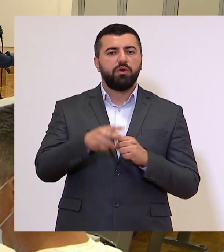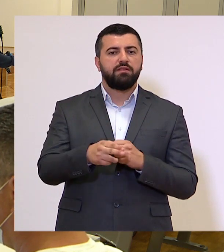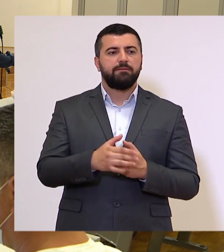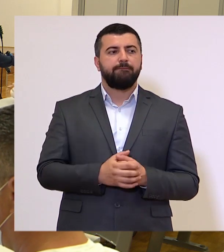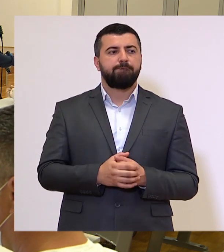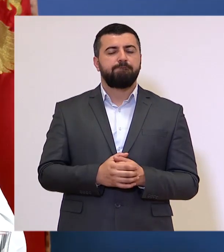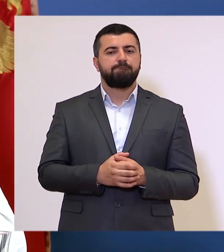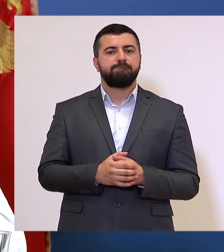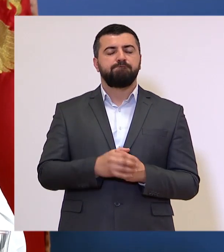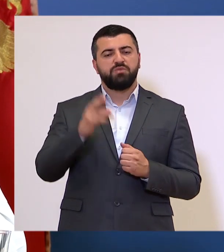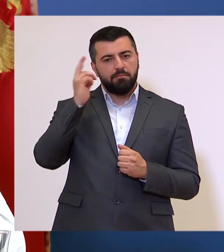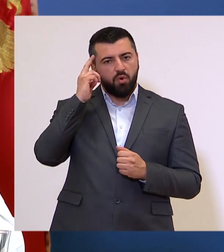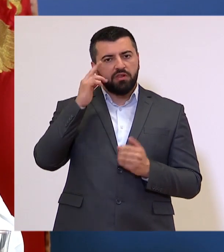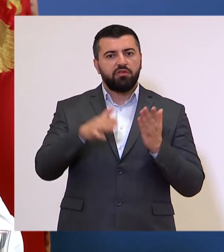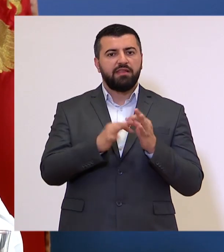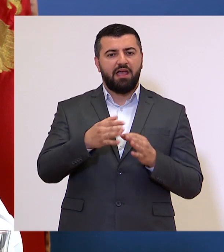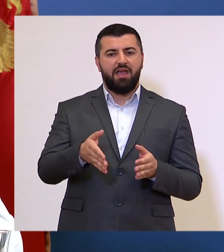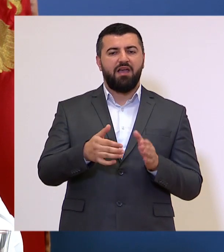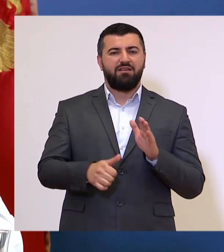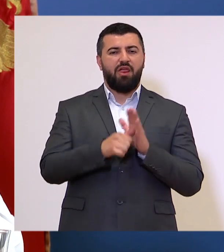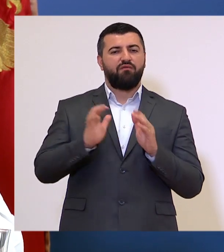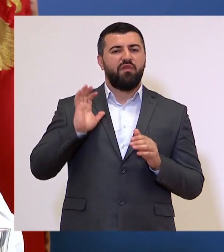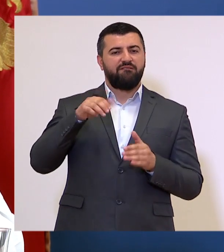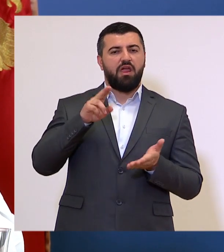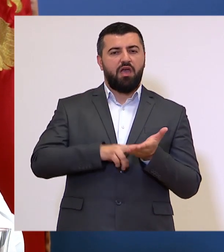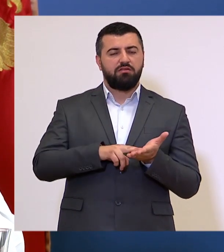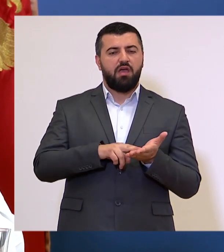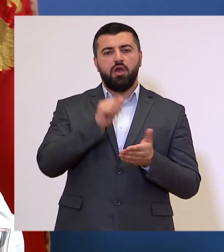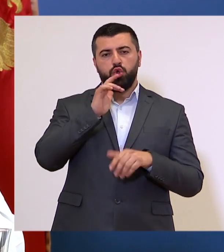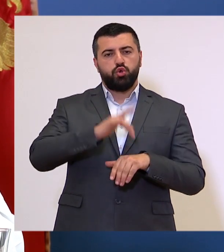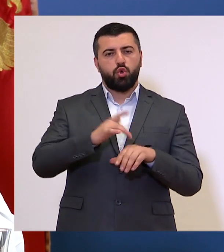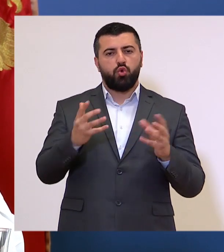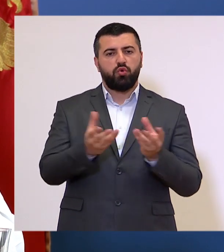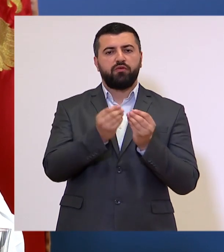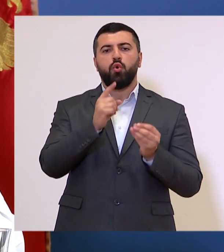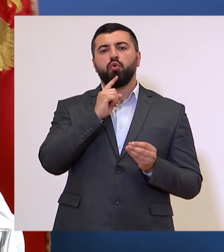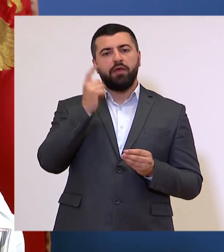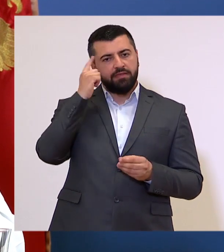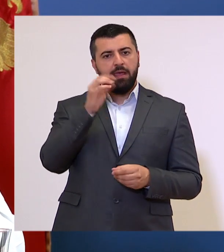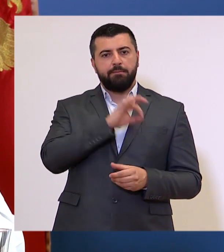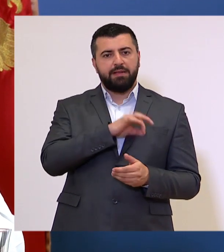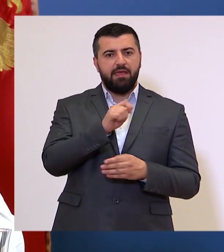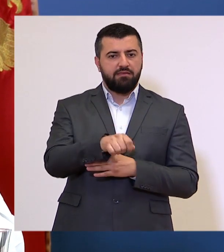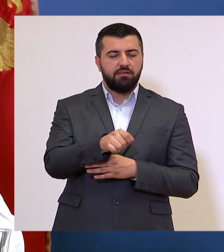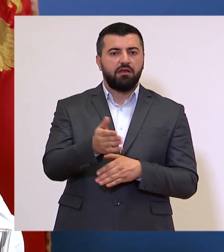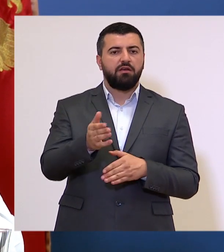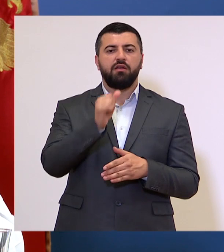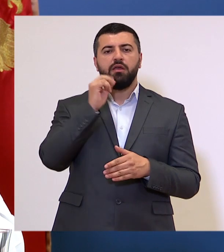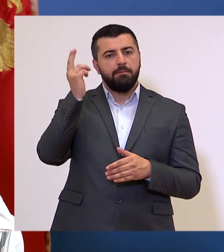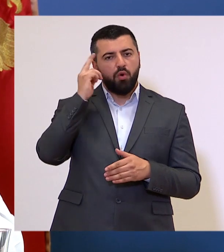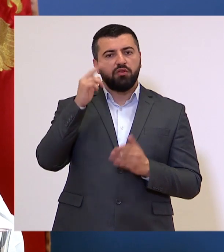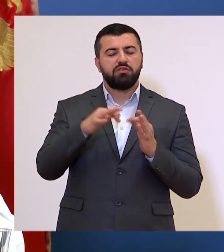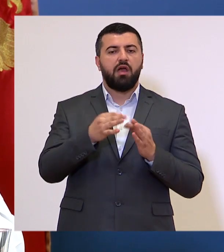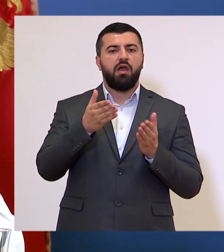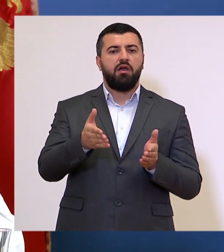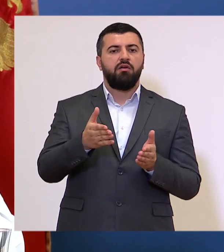ukidati? Poznato je da je nacionalno koordinacijalno tijelo tijelo vlade, poznato je ko je predsjednik nacionalnog koordinacijalnog tijela i poznato je da